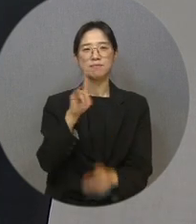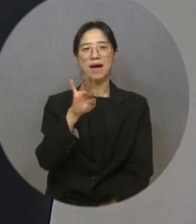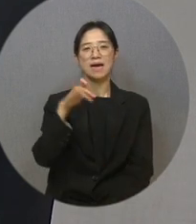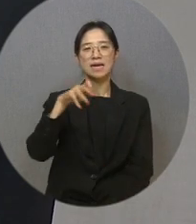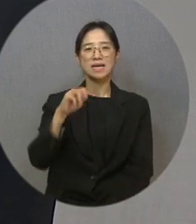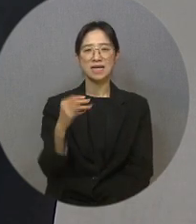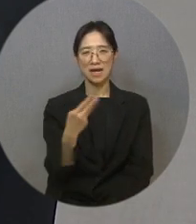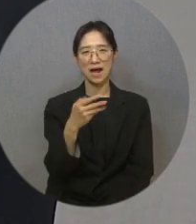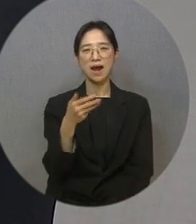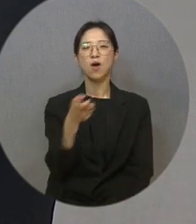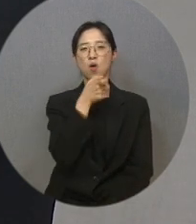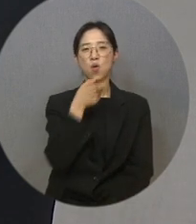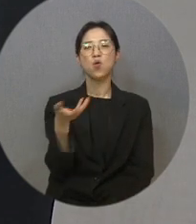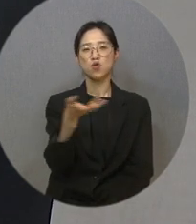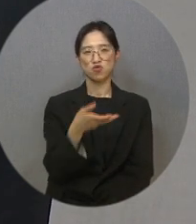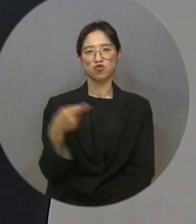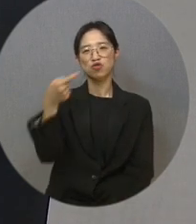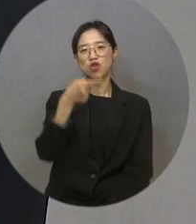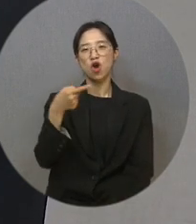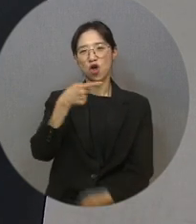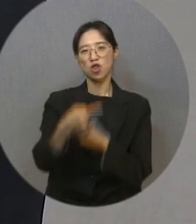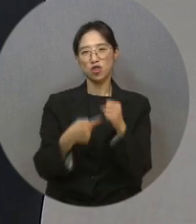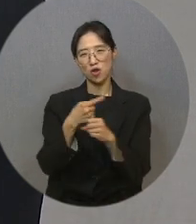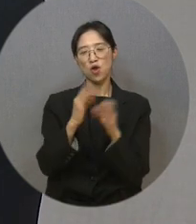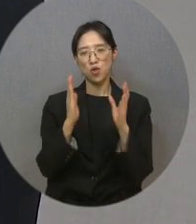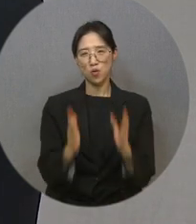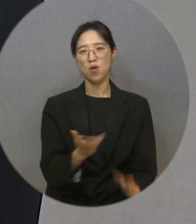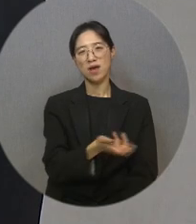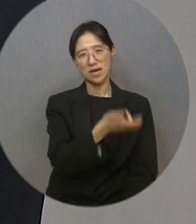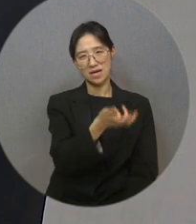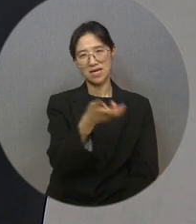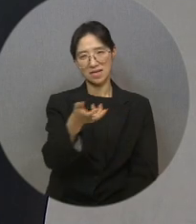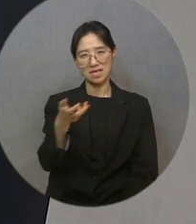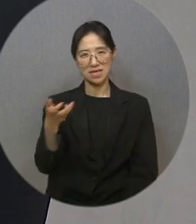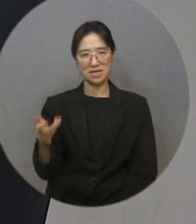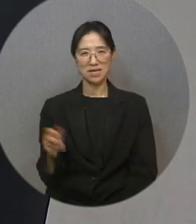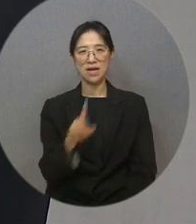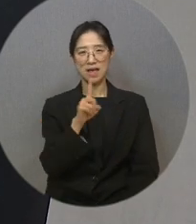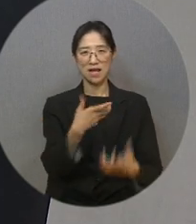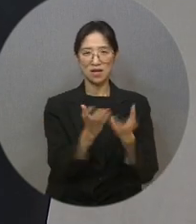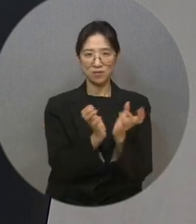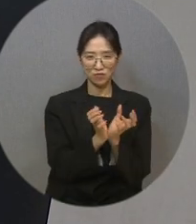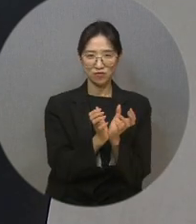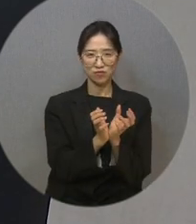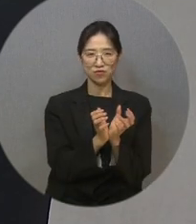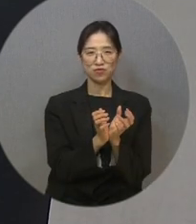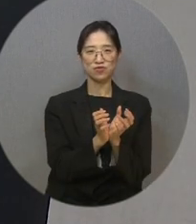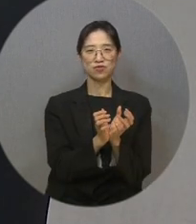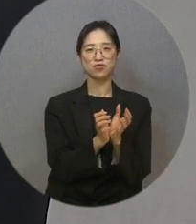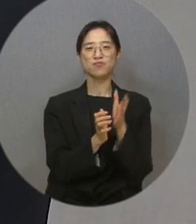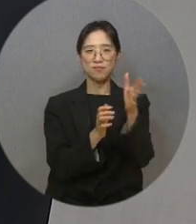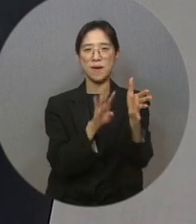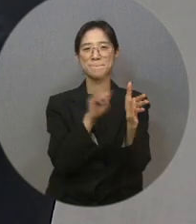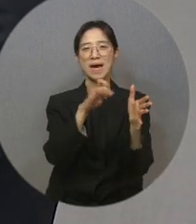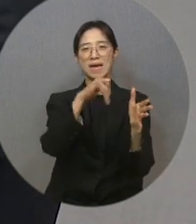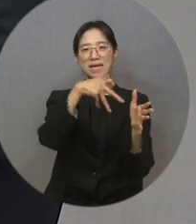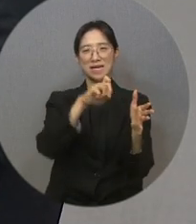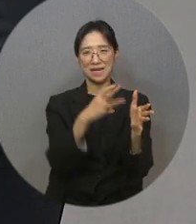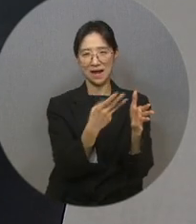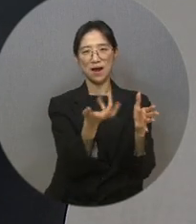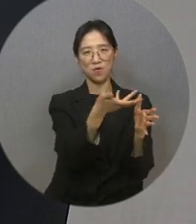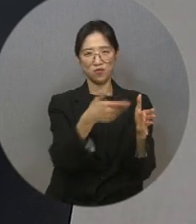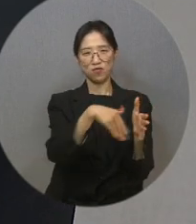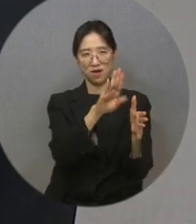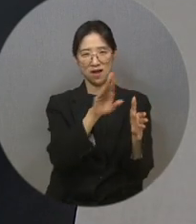바이카로수, 천의 바이카로수로 천년에 걸쳐서 이동을 합니다. 이게 한 부류는 주류는 바이카로수로 가고